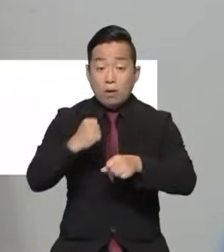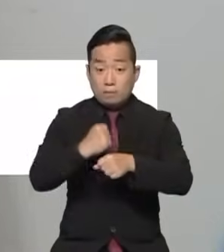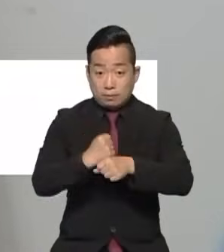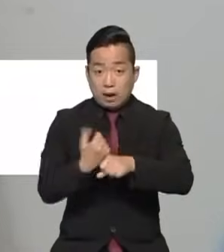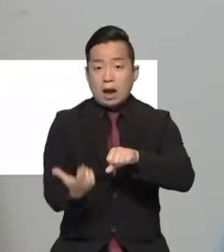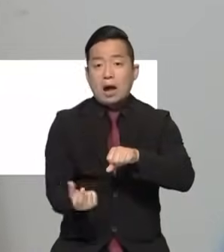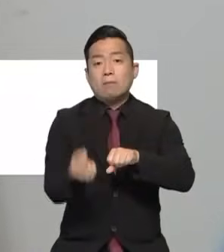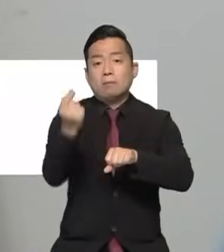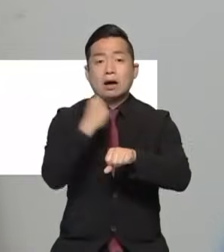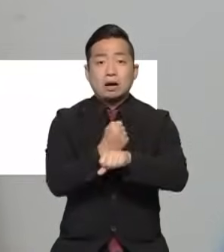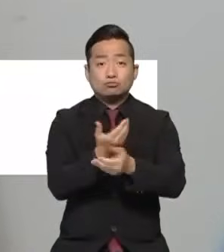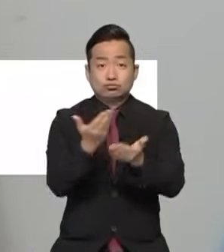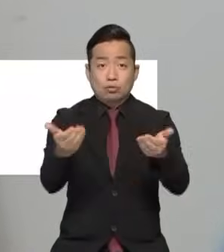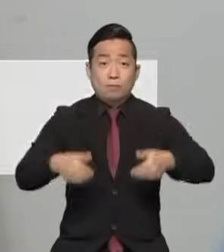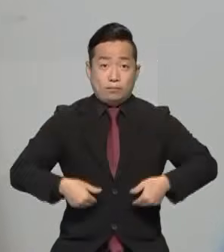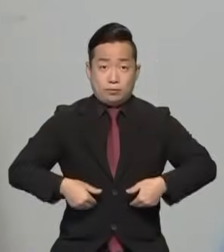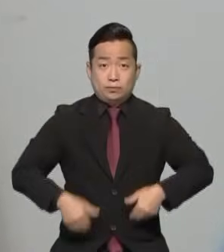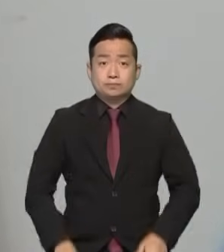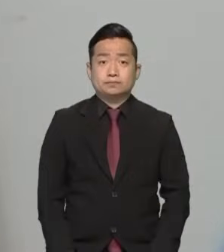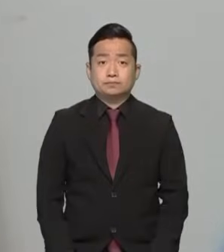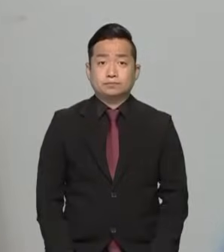대응을 빨리 해주는 작업을 해야 돼요.